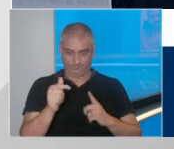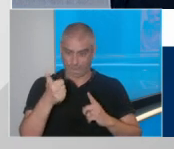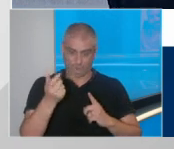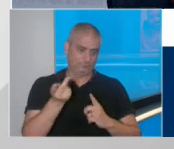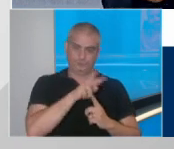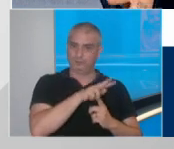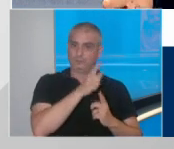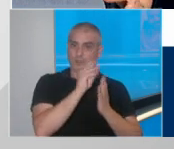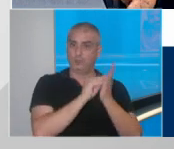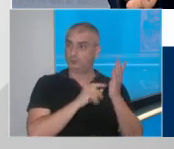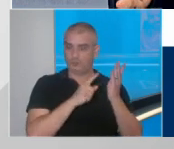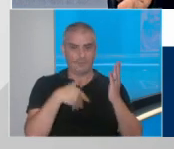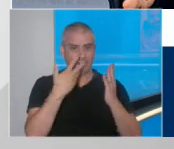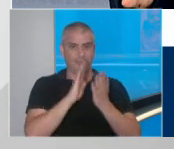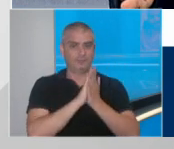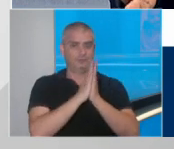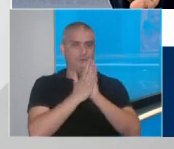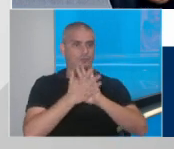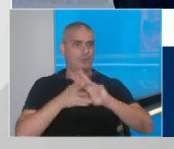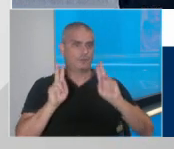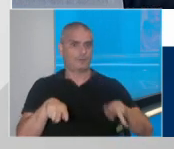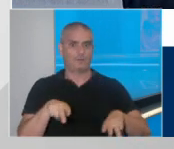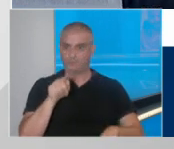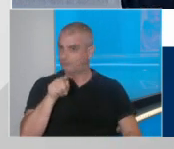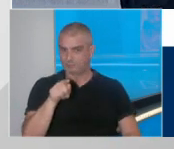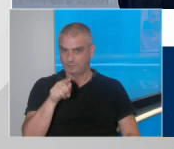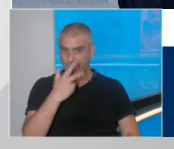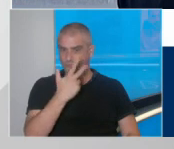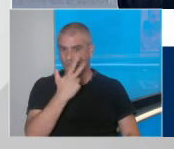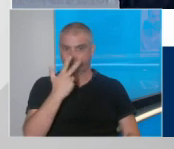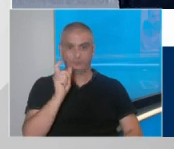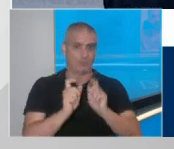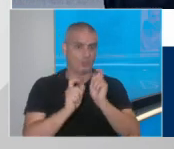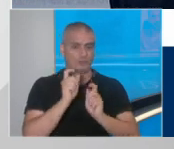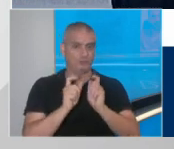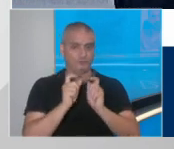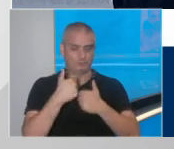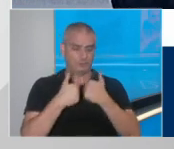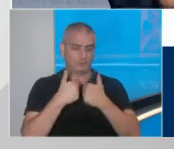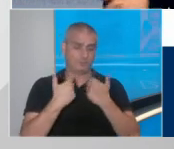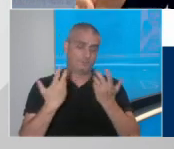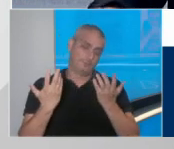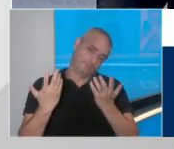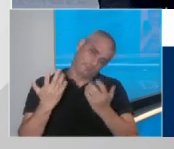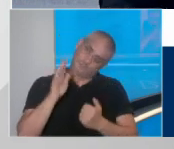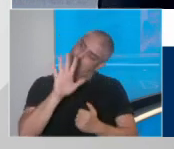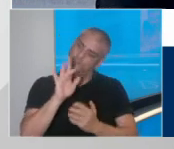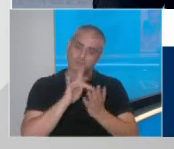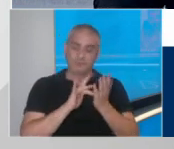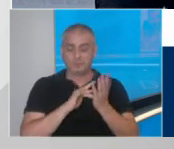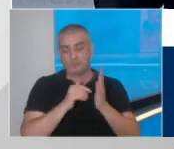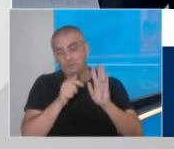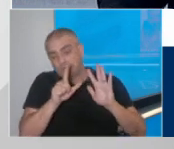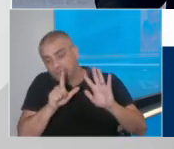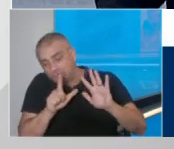שם הרשימה ככל הנראה הולכת להשתנות ממש. אצלכם כאמור 33 אנשים שמתמודדים על 5 מקומות,